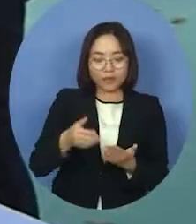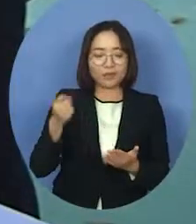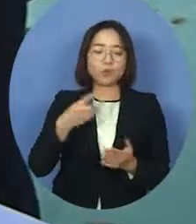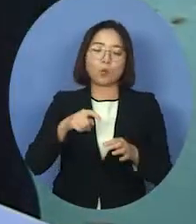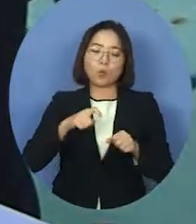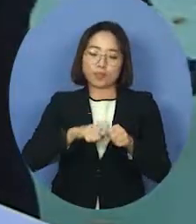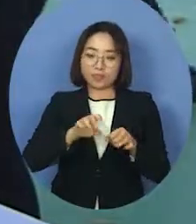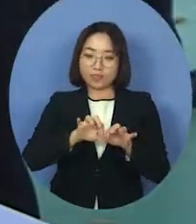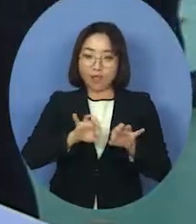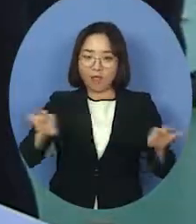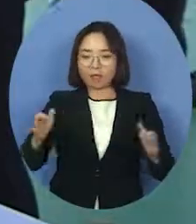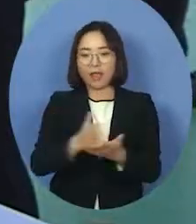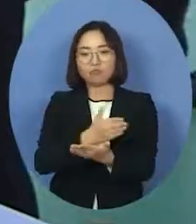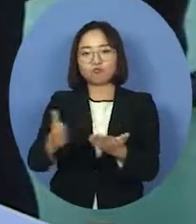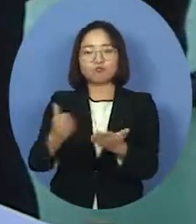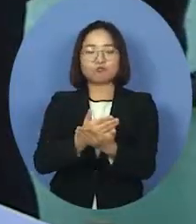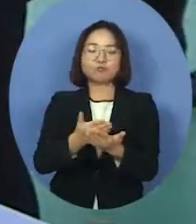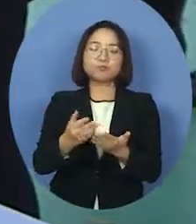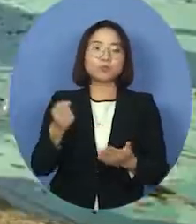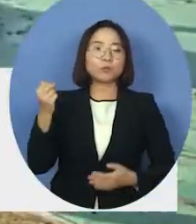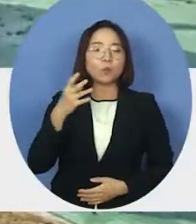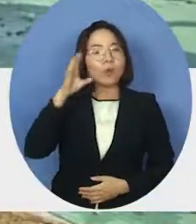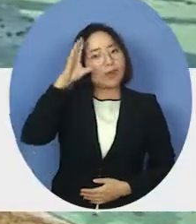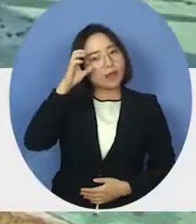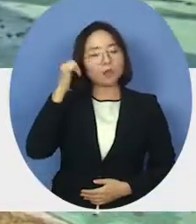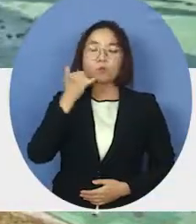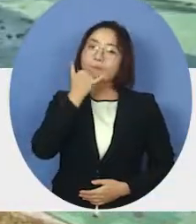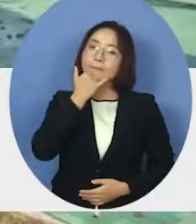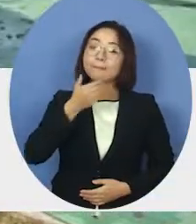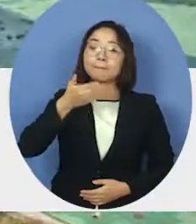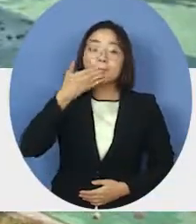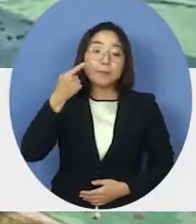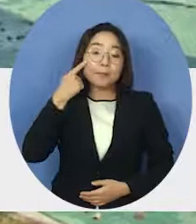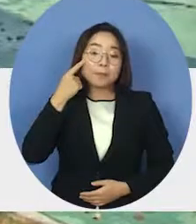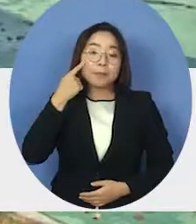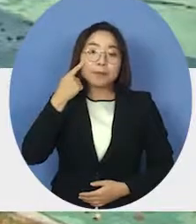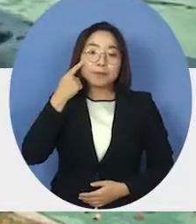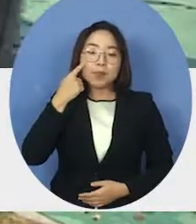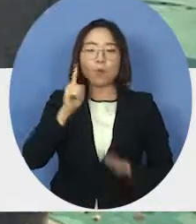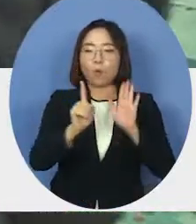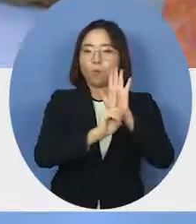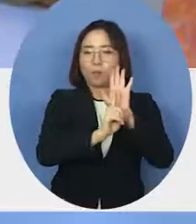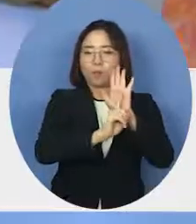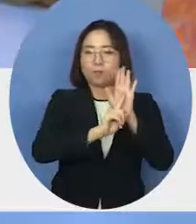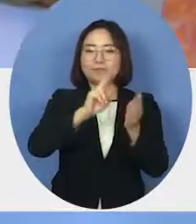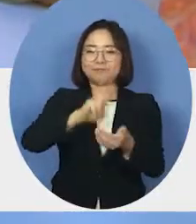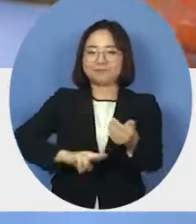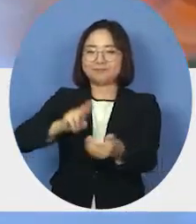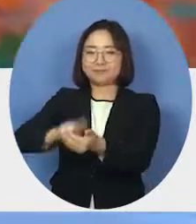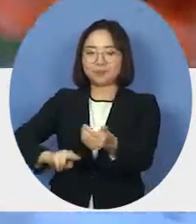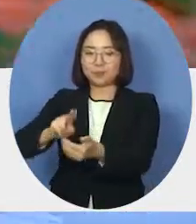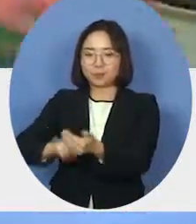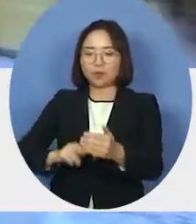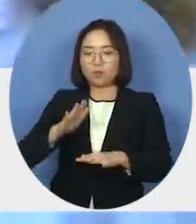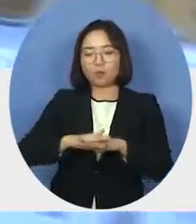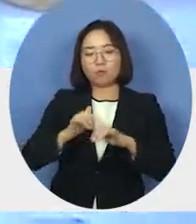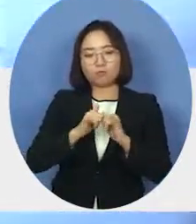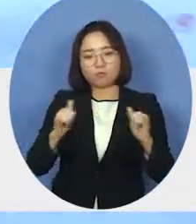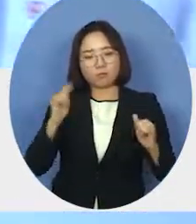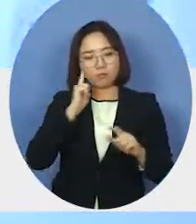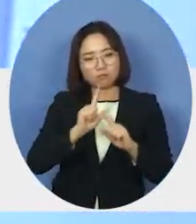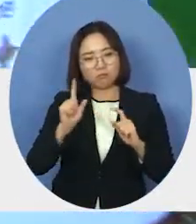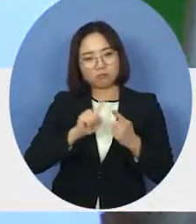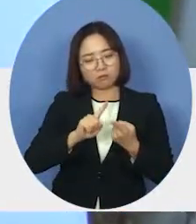행사, 축산농가들의 계란, 알밤 한우 시식 등 농특산물의 홍보 판매를 통해 농업인들의 고충을